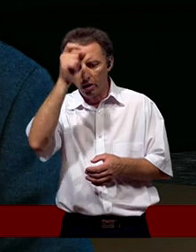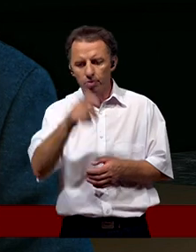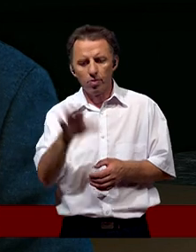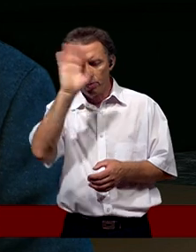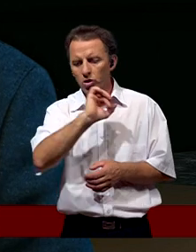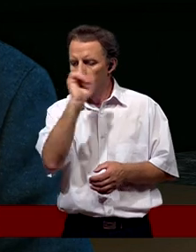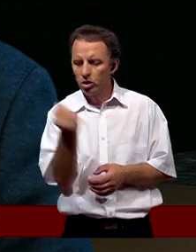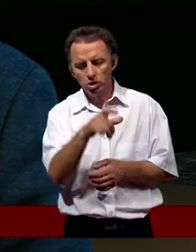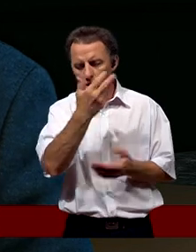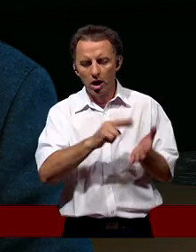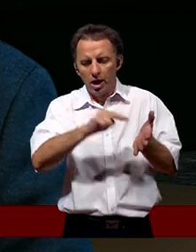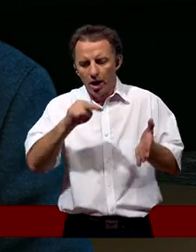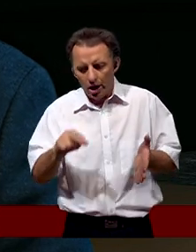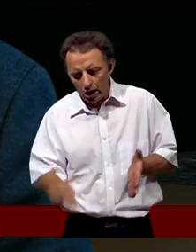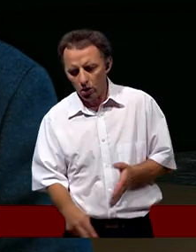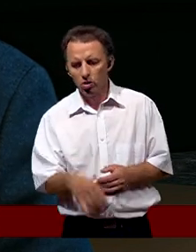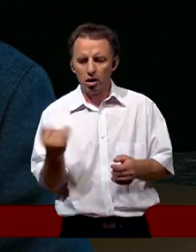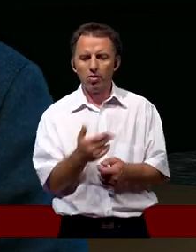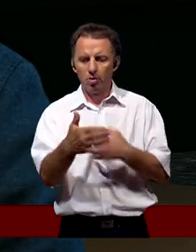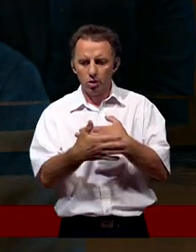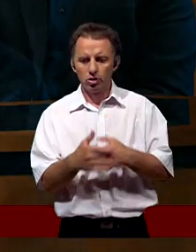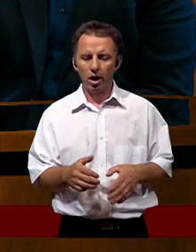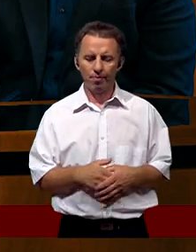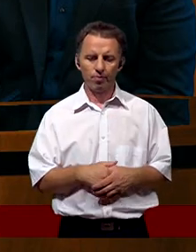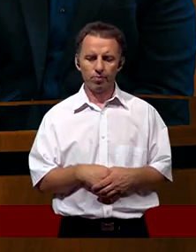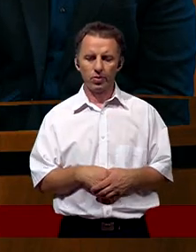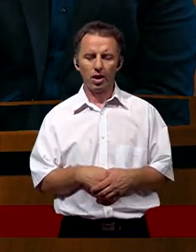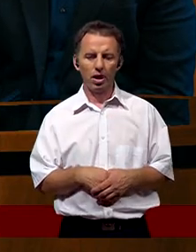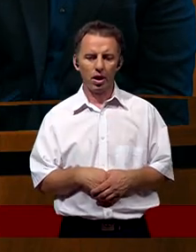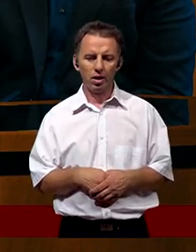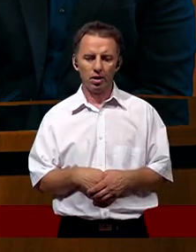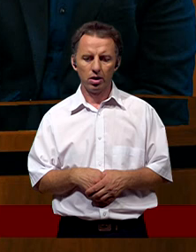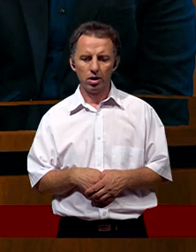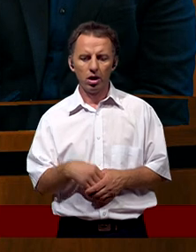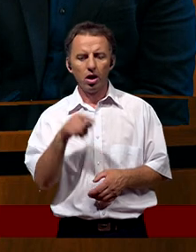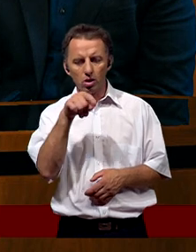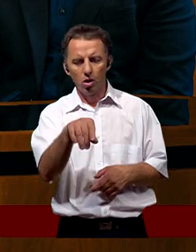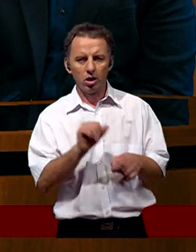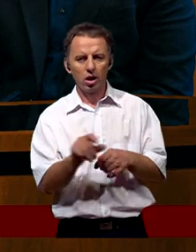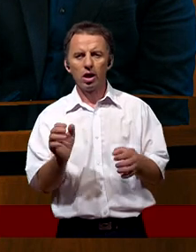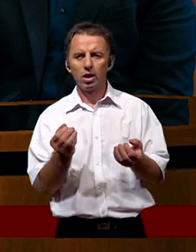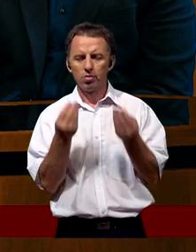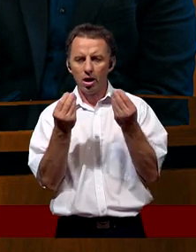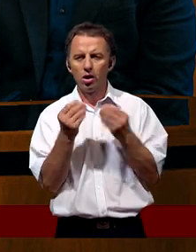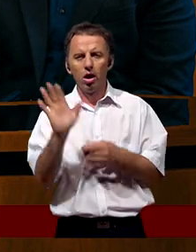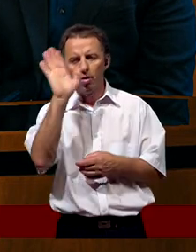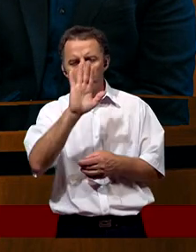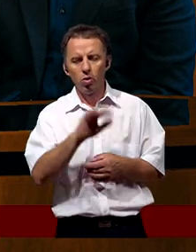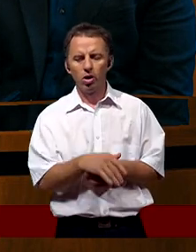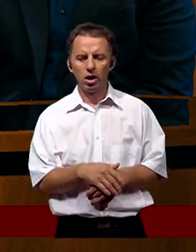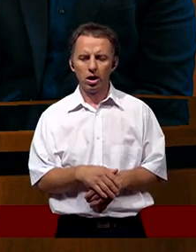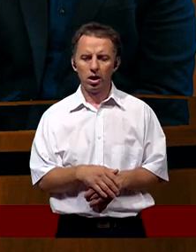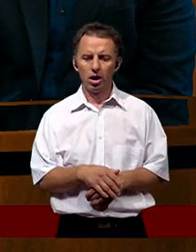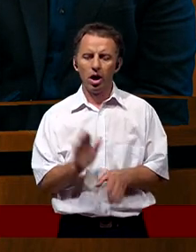nigdy z człowieka nie rezygnuje i to jest niesamowite. Tak, dziękuję. No właśnie, bo To jest też niesamowite, że Pan